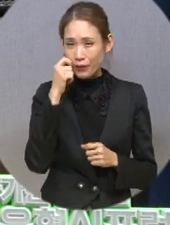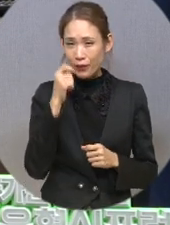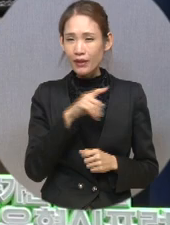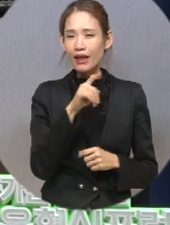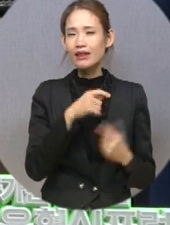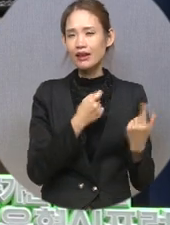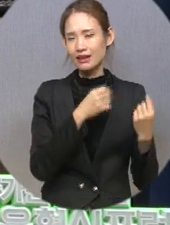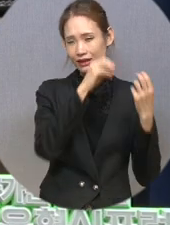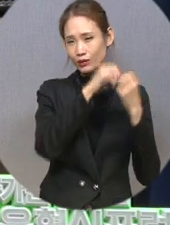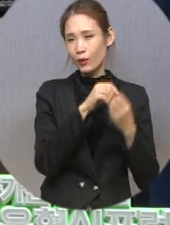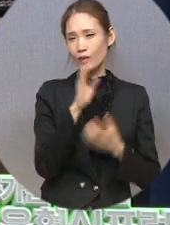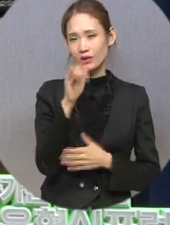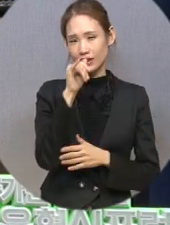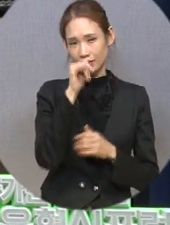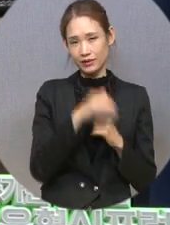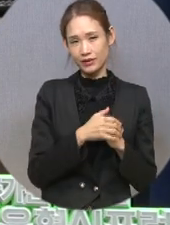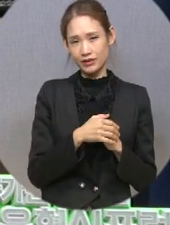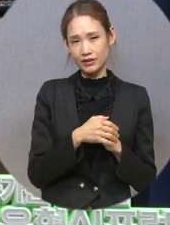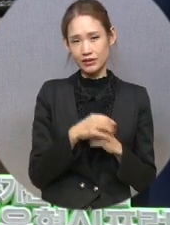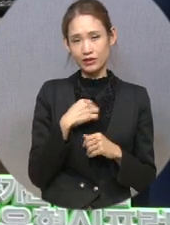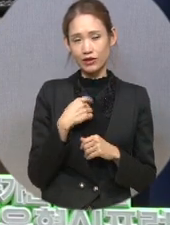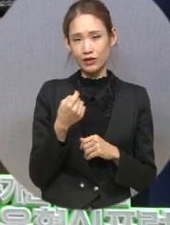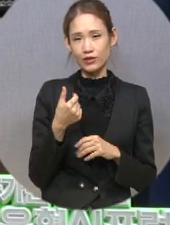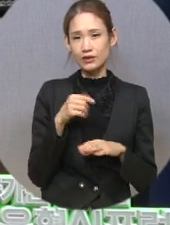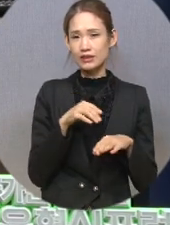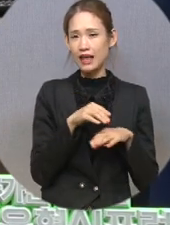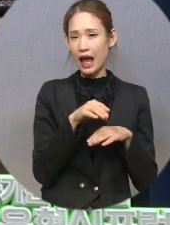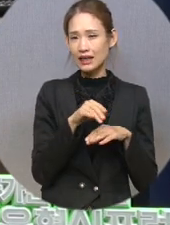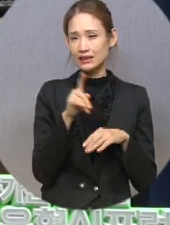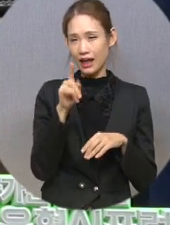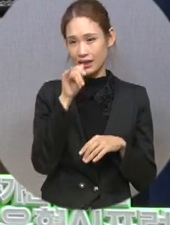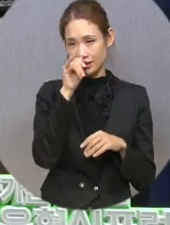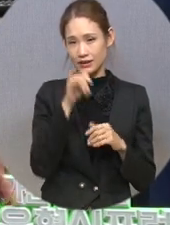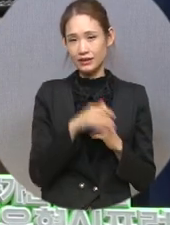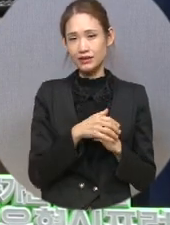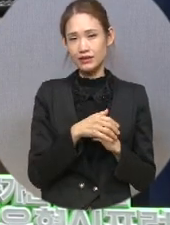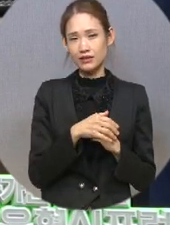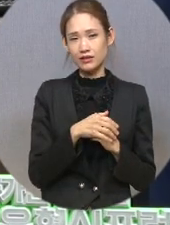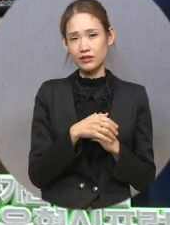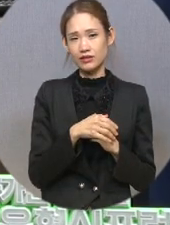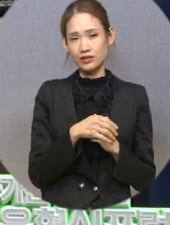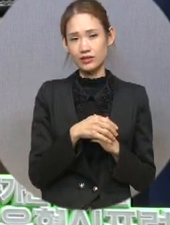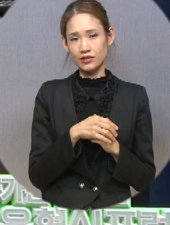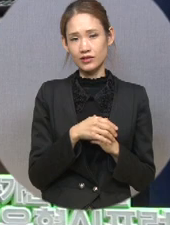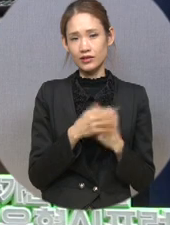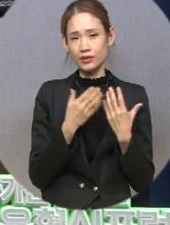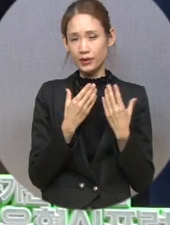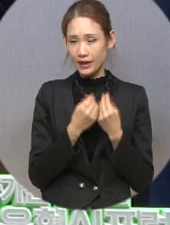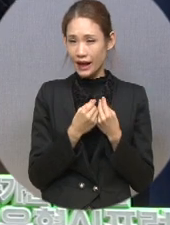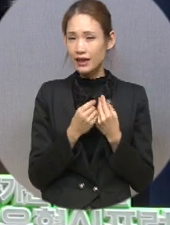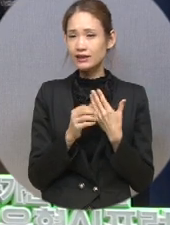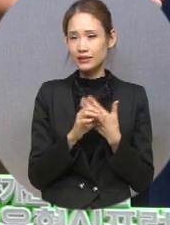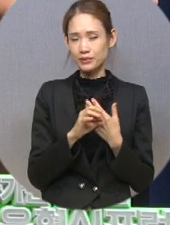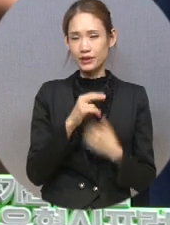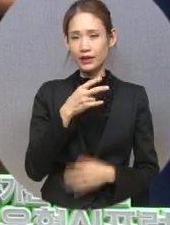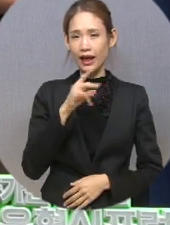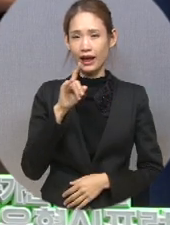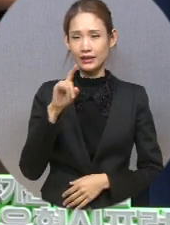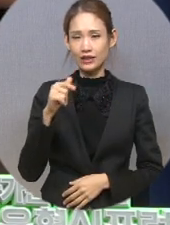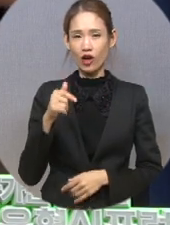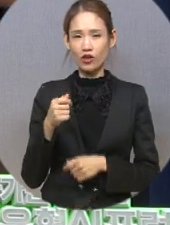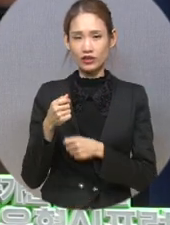저는 이제 그때 조그만 승용차를 하나 가지고 있었는데, 거기다 이제 어느 방향, 예를 들면 무슨 대성리, 그럼